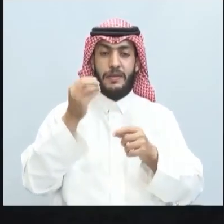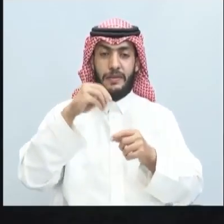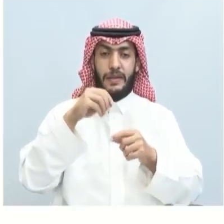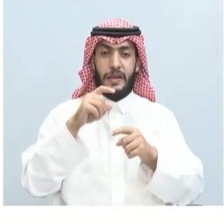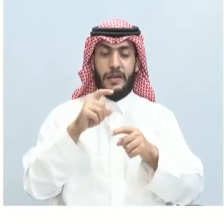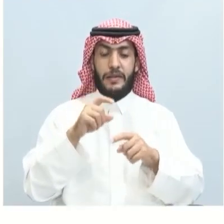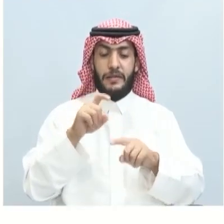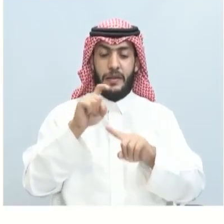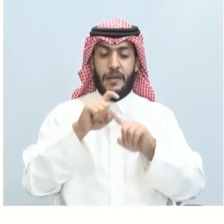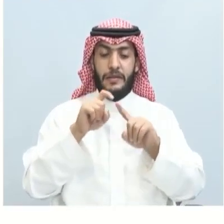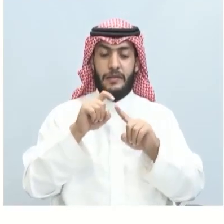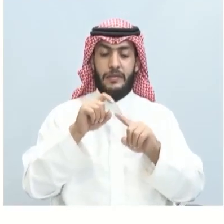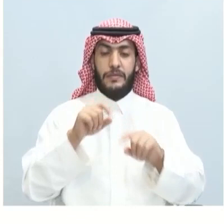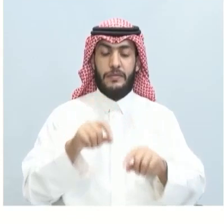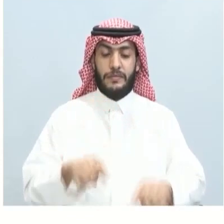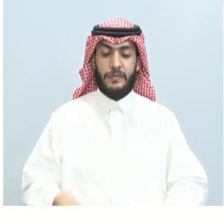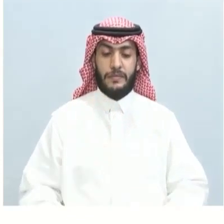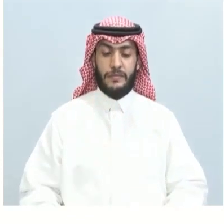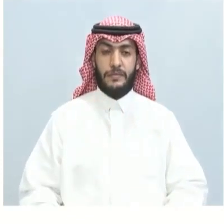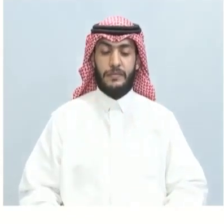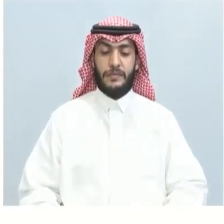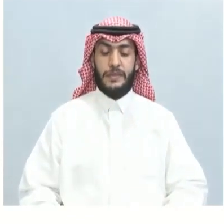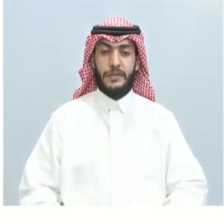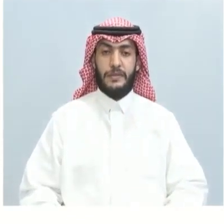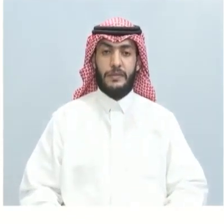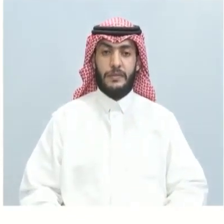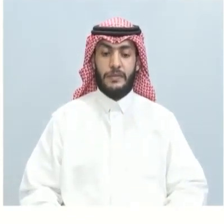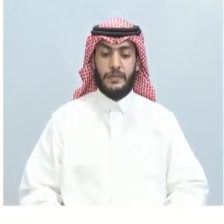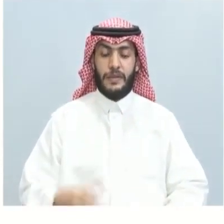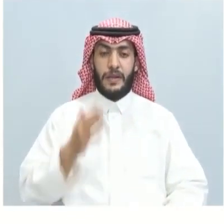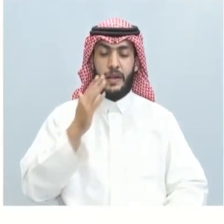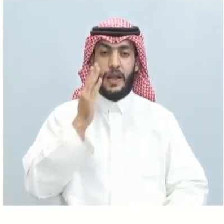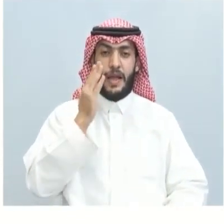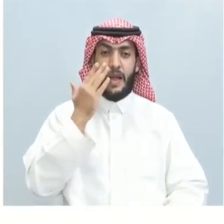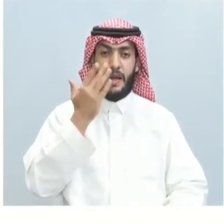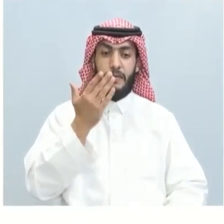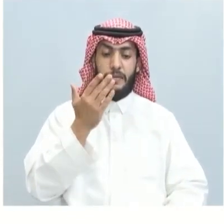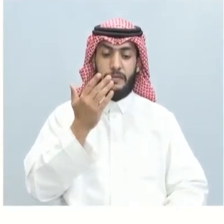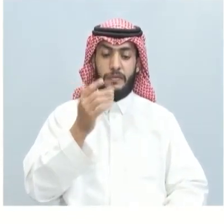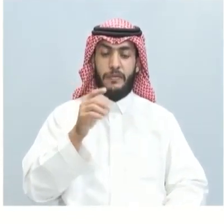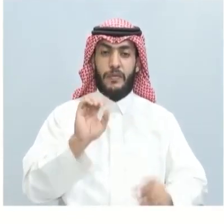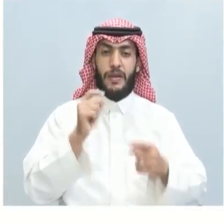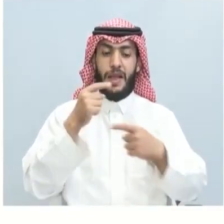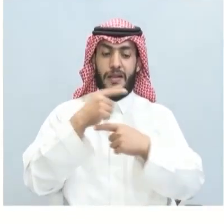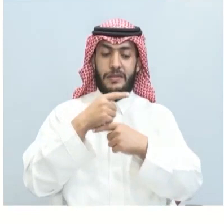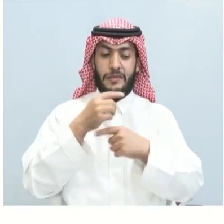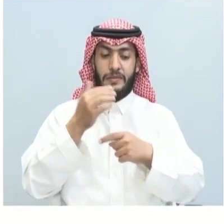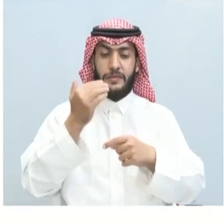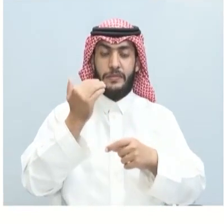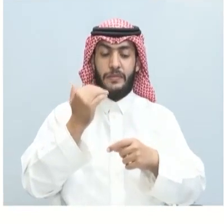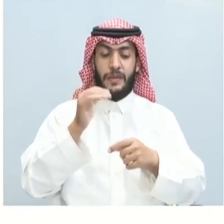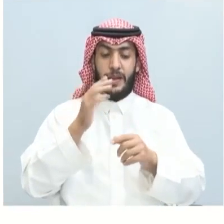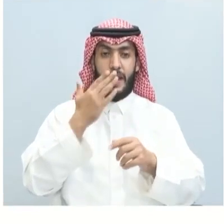لاحظ الحراره ستكون هنا ناتج في التفاعل الامامي لاحظ ومتفاعل في التفاعل العكسي التفاعل